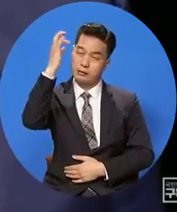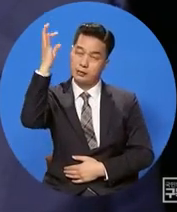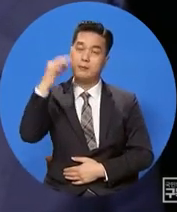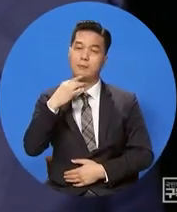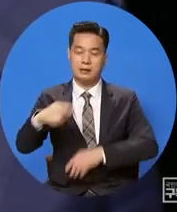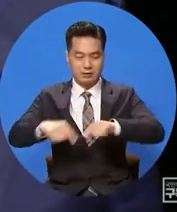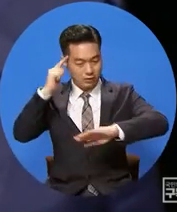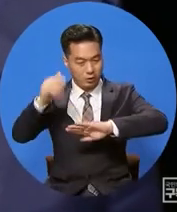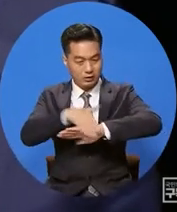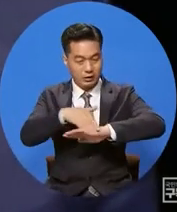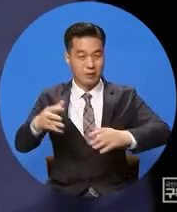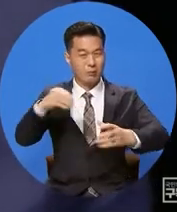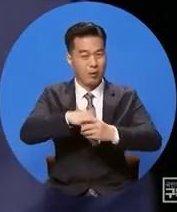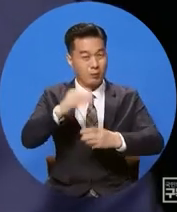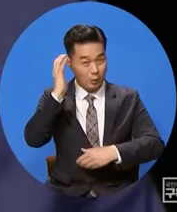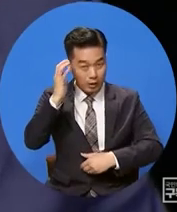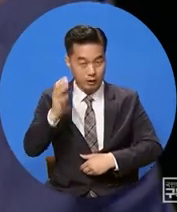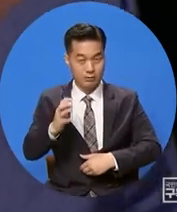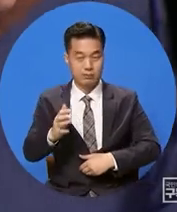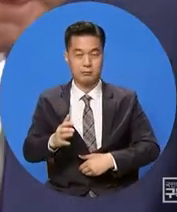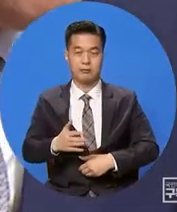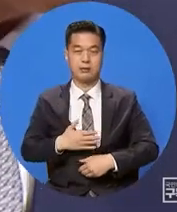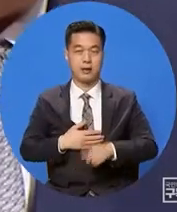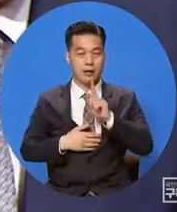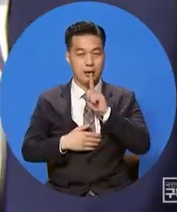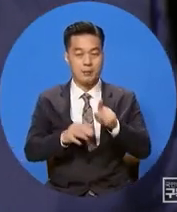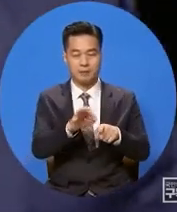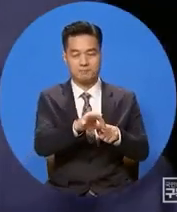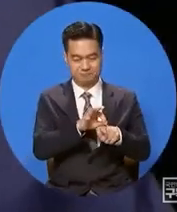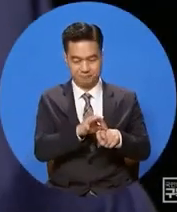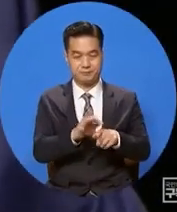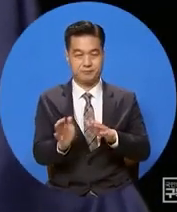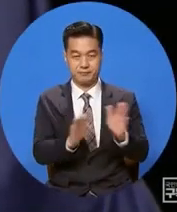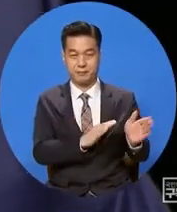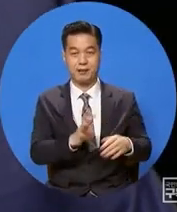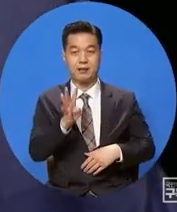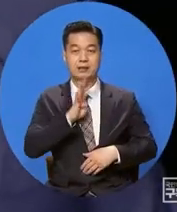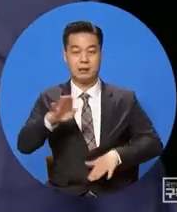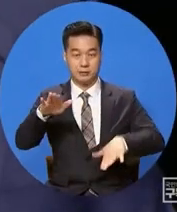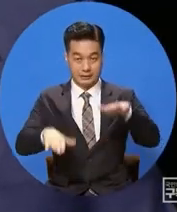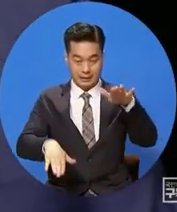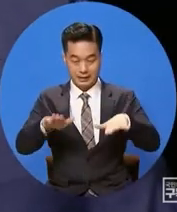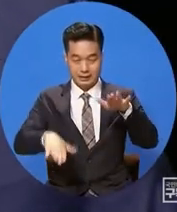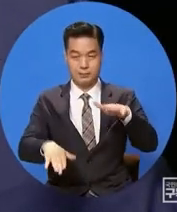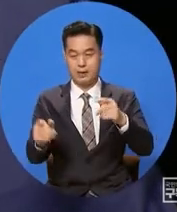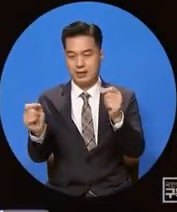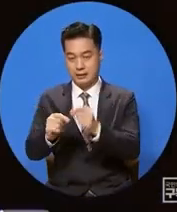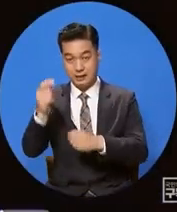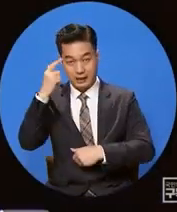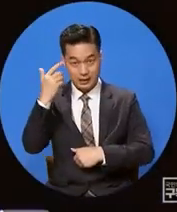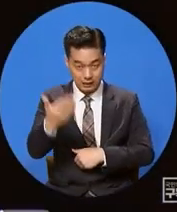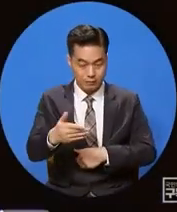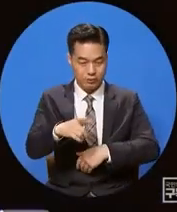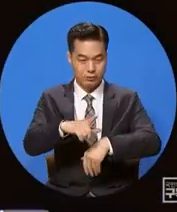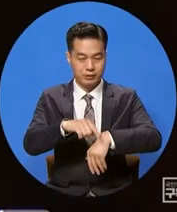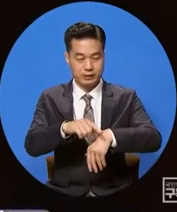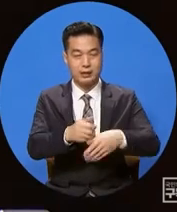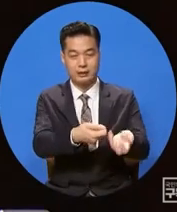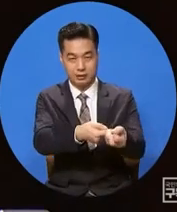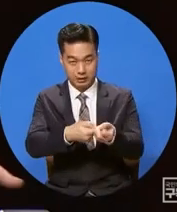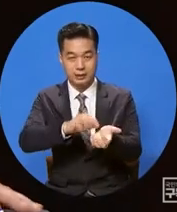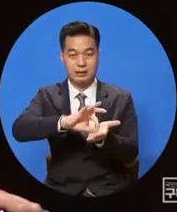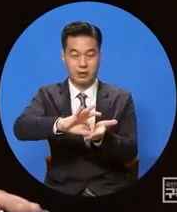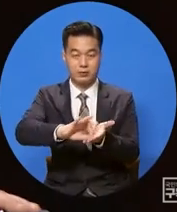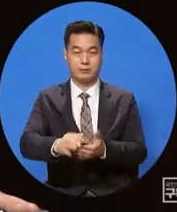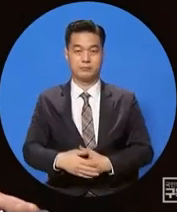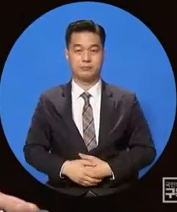되겠습니까? 네, 더 이상 그 말은 안 하겠습니다. 자, 4분 이상 차이가 나니까요. 네. 윤 후보님께서 짧게 질문을 네. 하시면서 네. 유도를 하시는 게 훨씬 좋을 것 같습니다. 자,